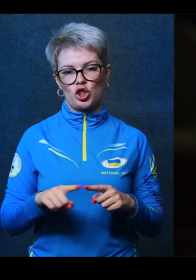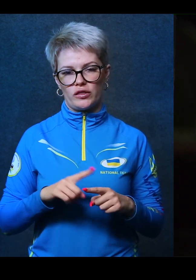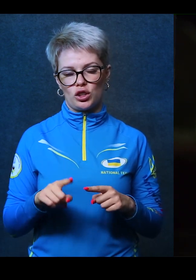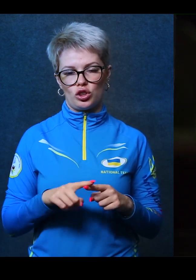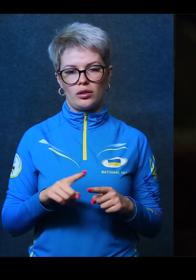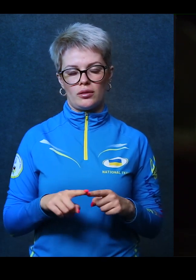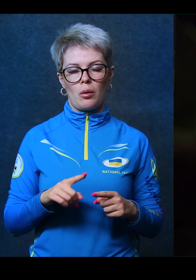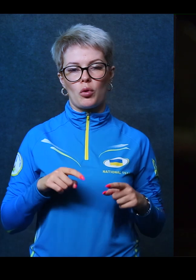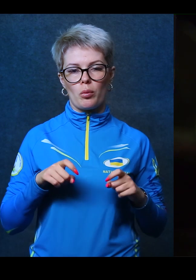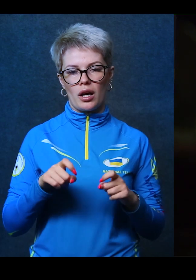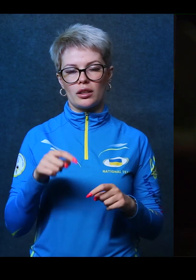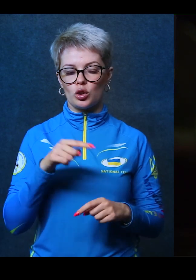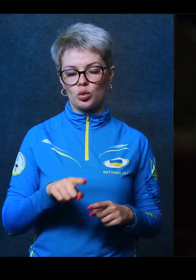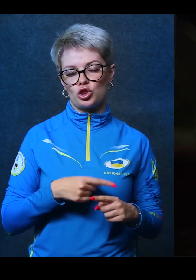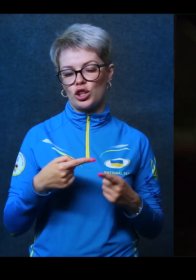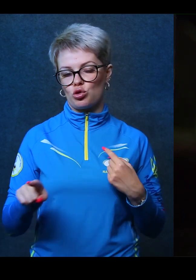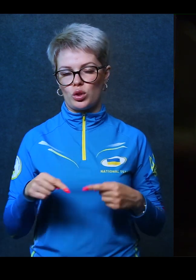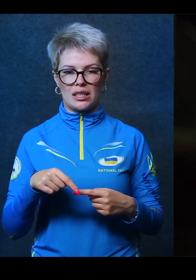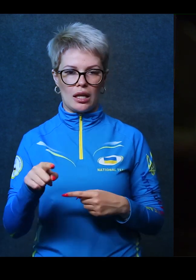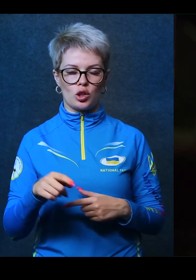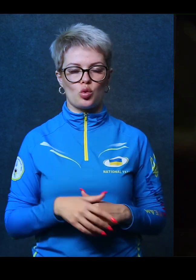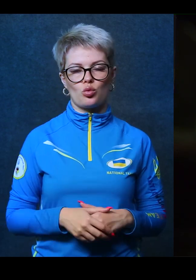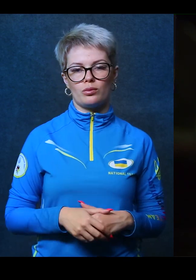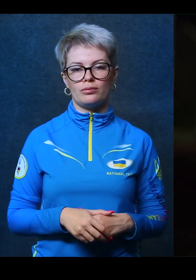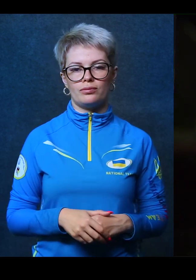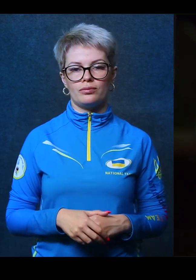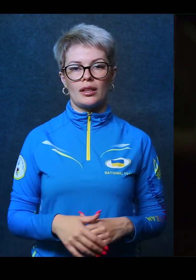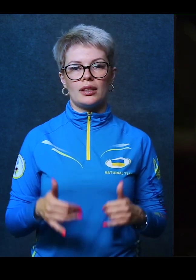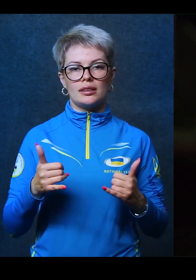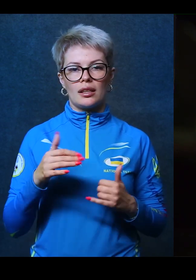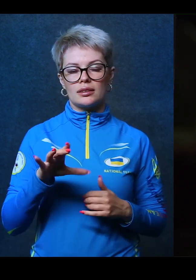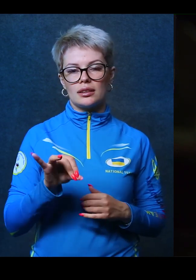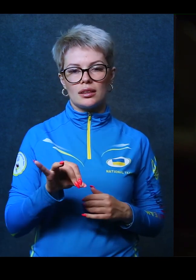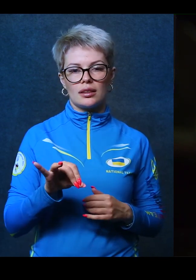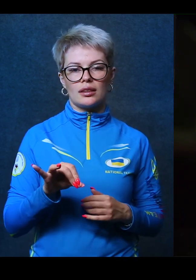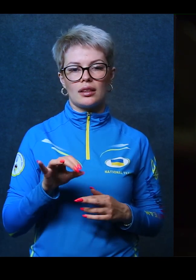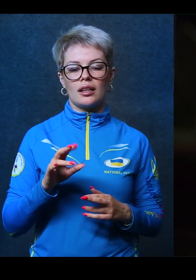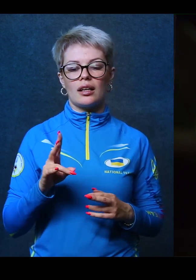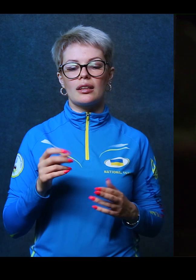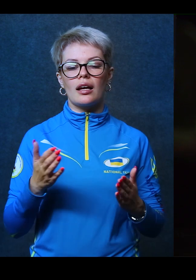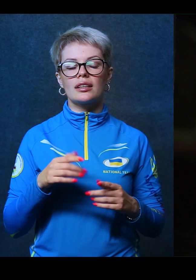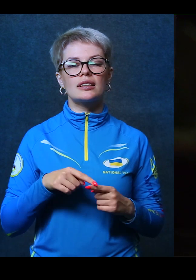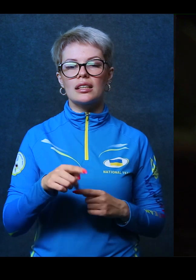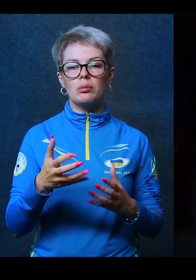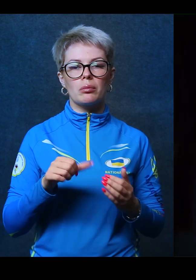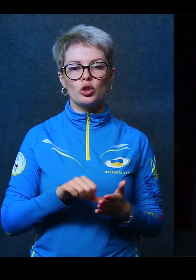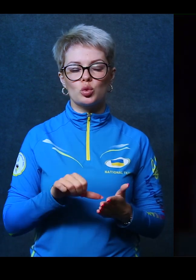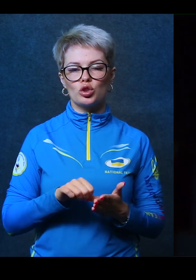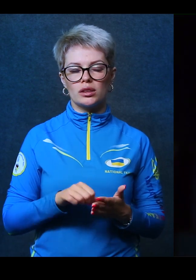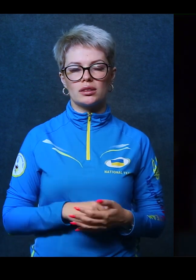швидше пробігати ту чи іншу дистанцію. Зараз ти в яких дистанціях приймаєш